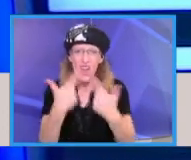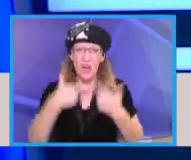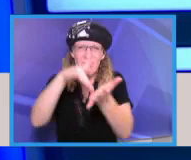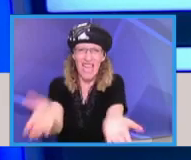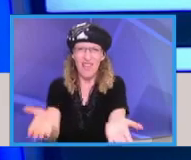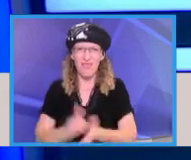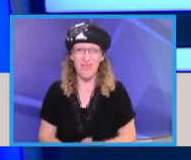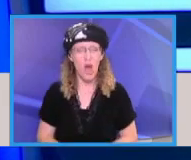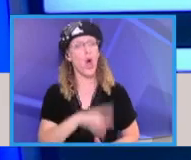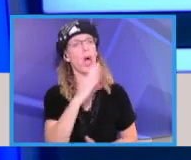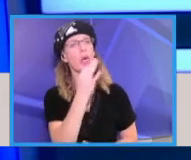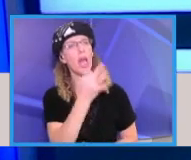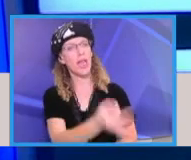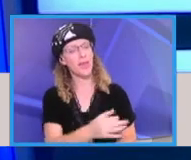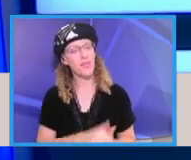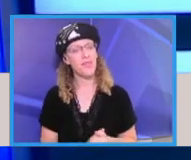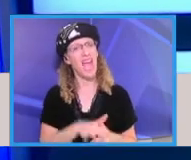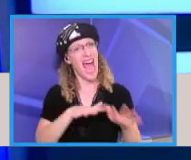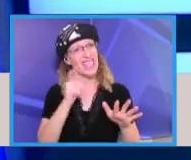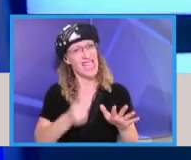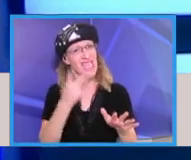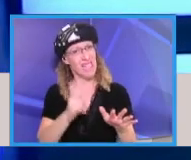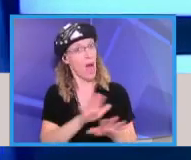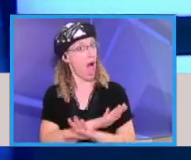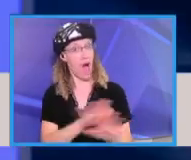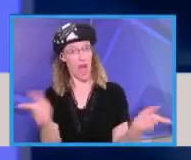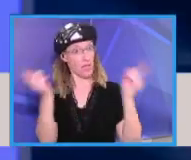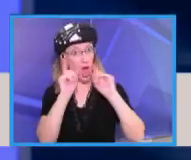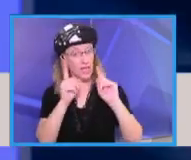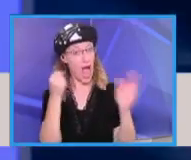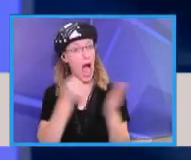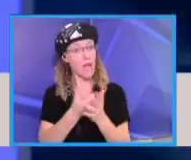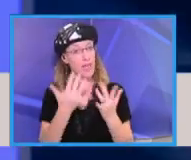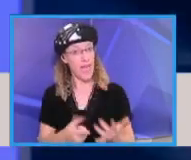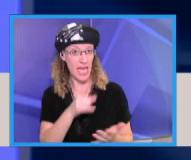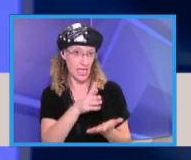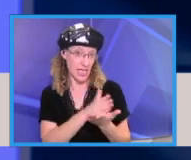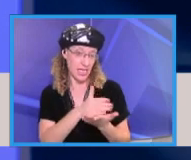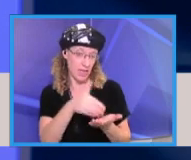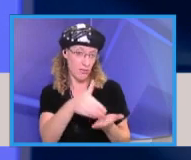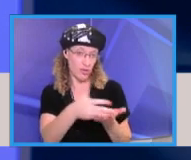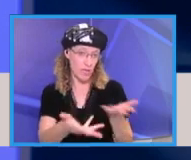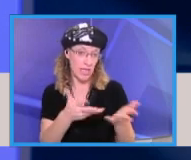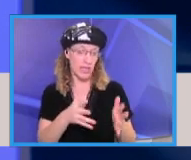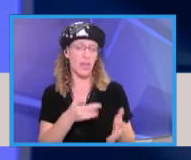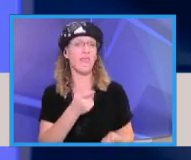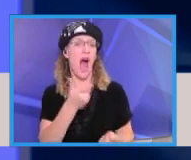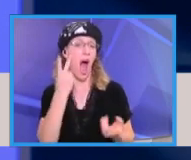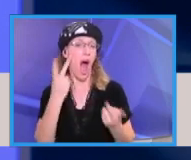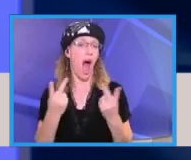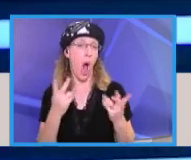נמצאים? רואי כהן, הכנסת הזאת, הכנסת ה-20, אף אחד לא יודע עד מתי תכונן, והערכות הן במערכת